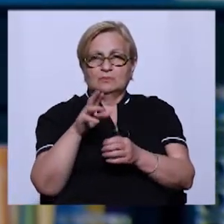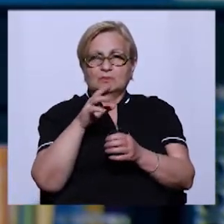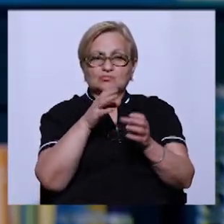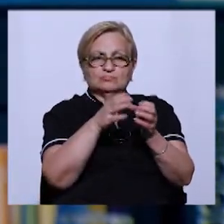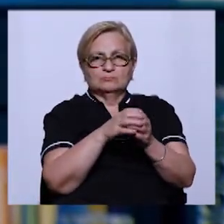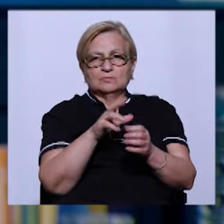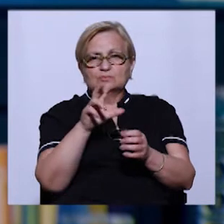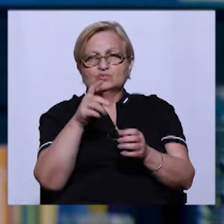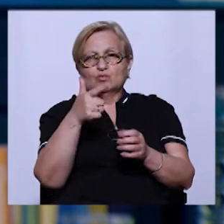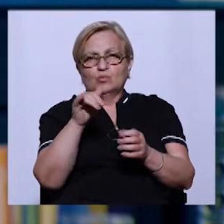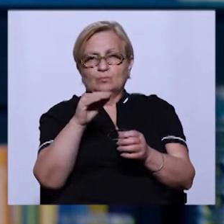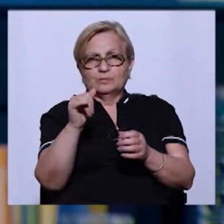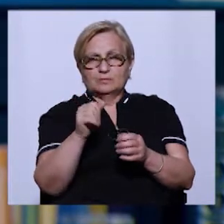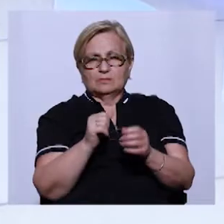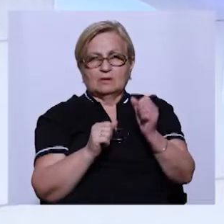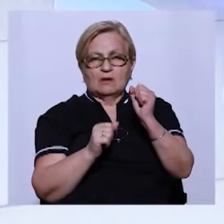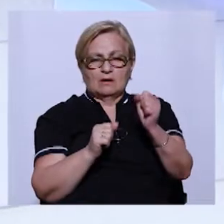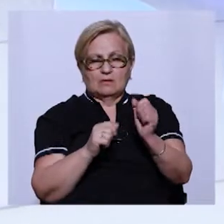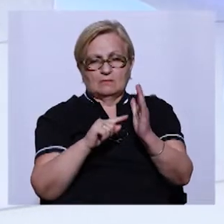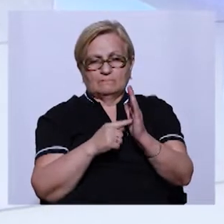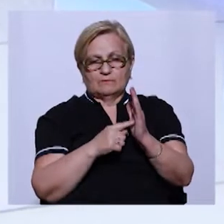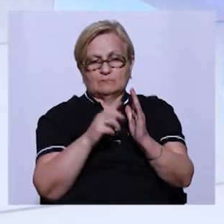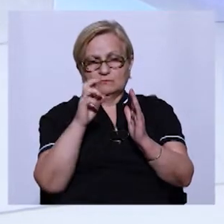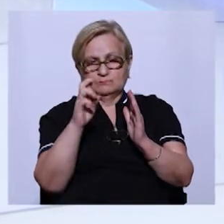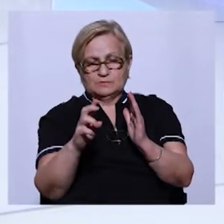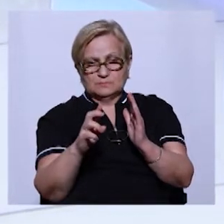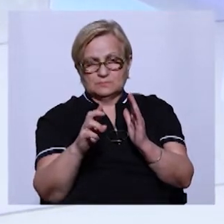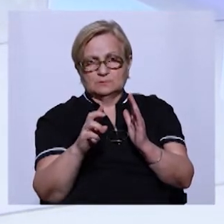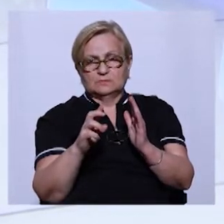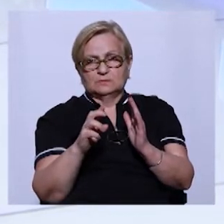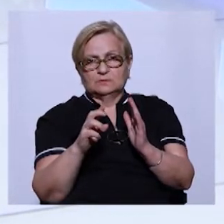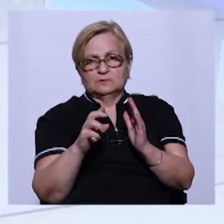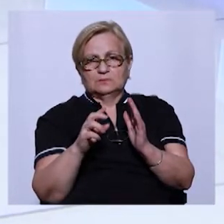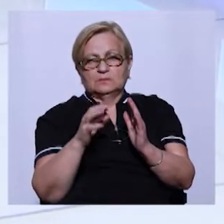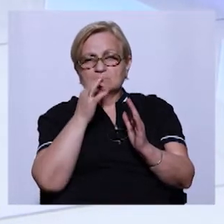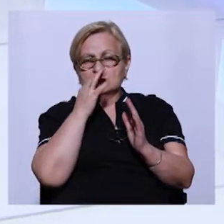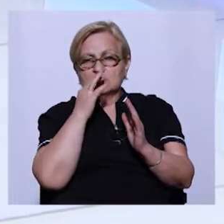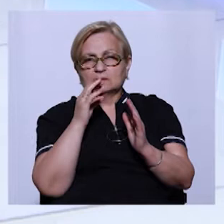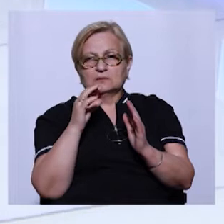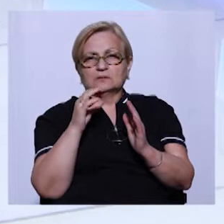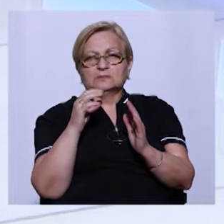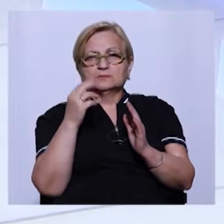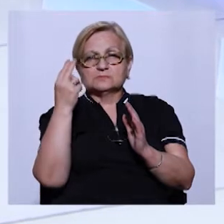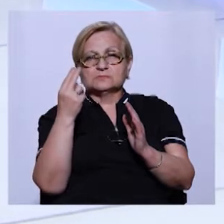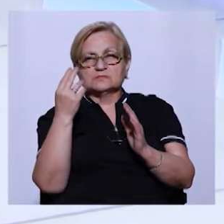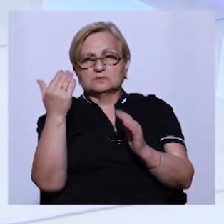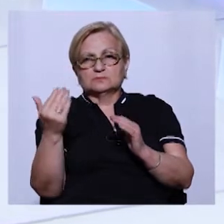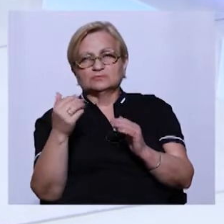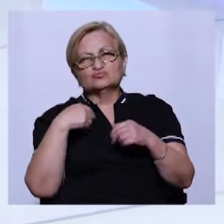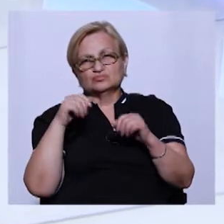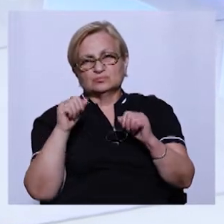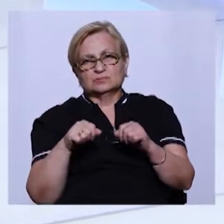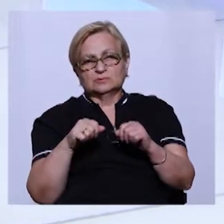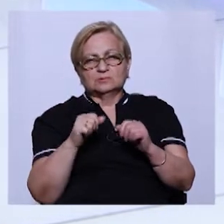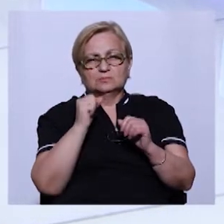დავაჯგუფებ. A უნდა გავამრავლო B-ზე და მერე C-ზე, შემეძლო გამეკეთებინა რომ